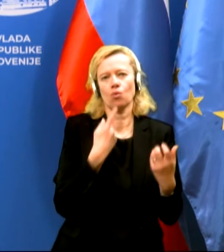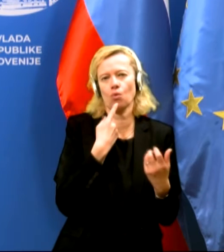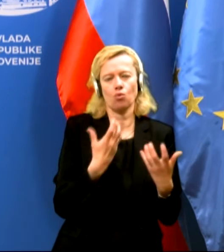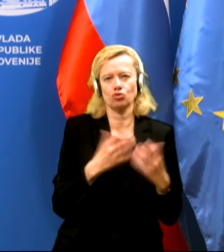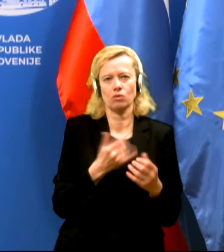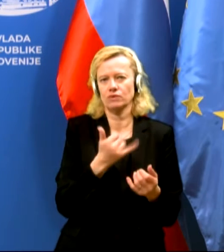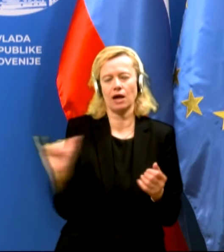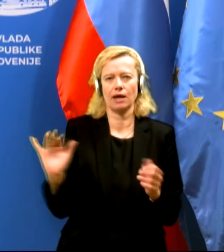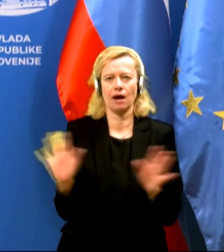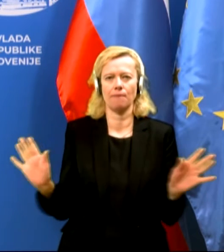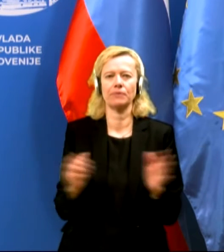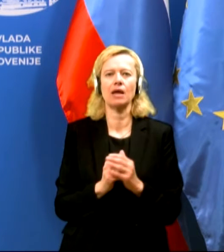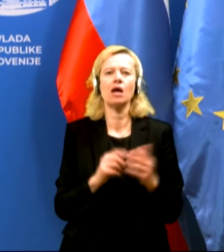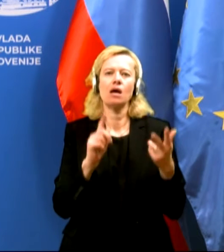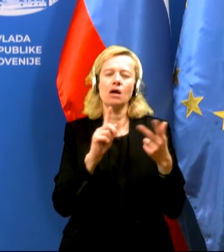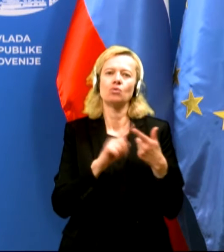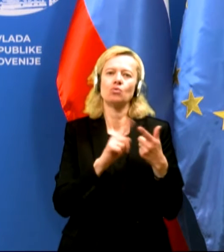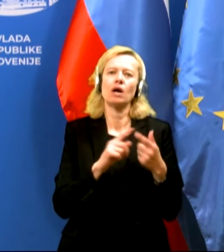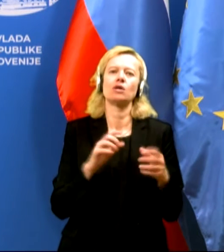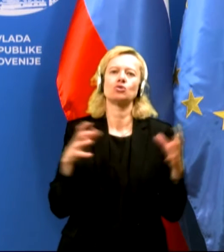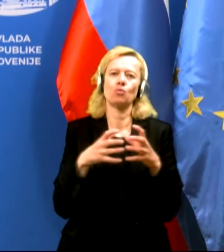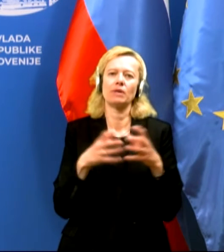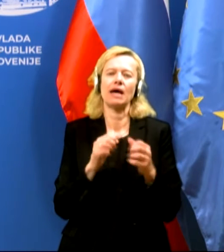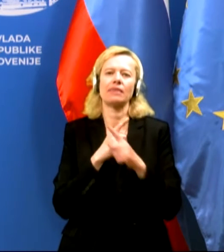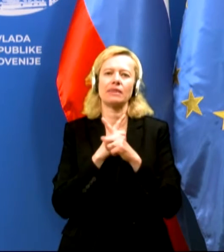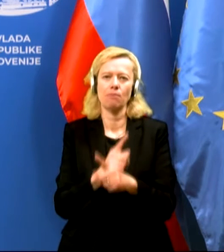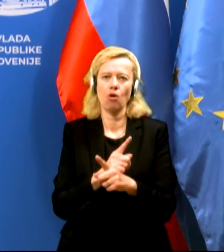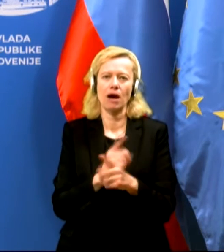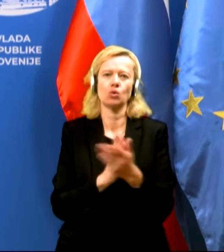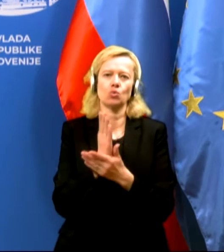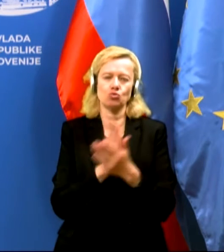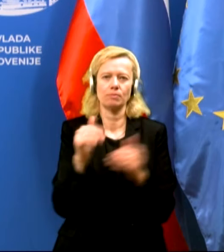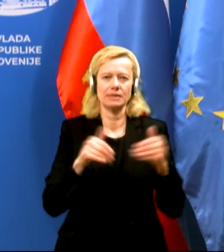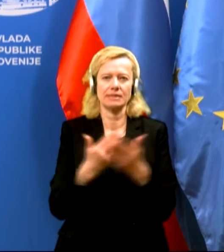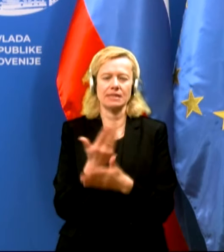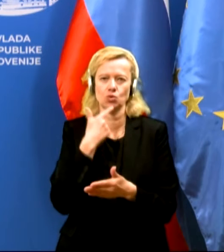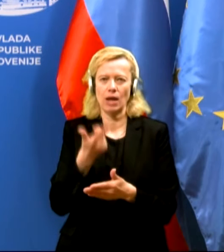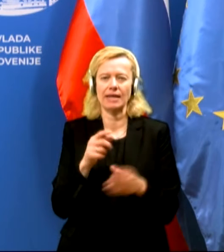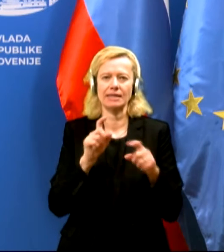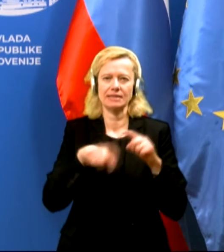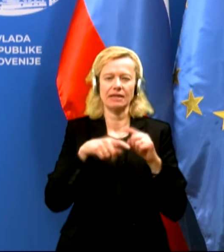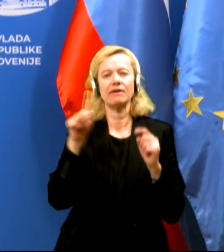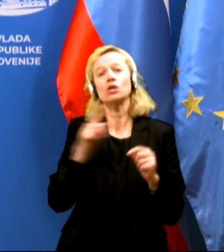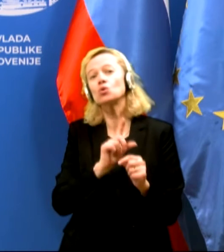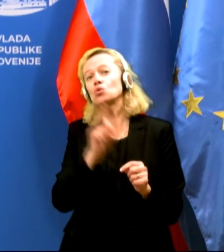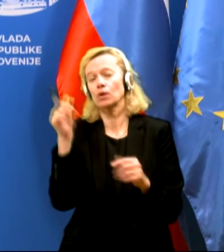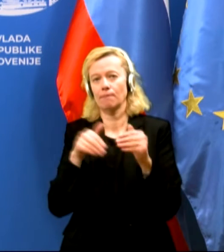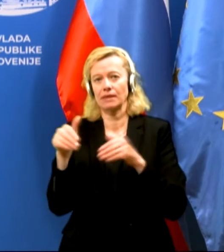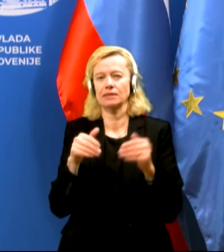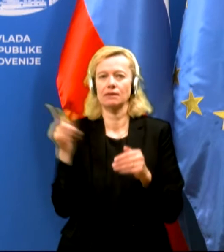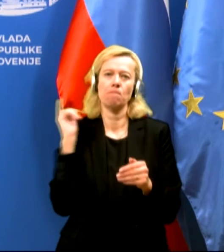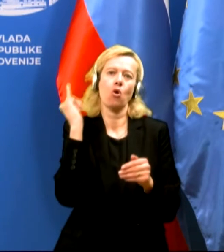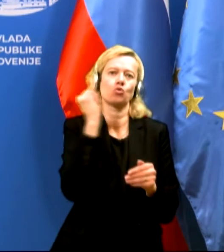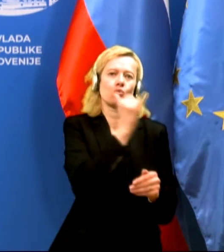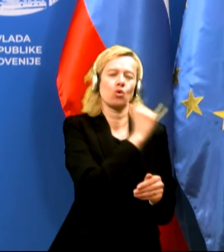V naslednji skupini so seveda diplomati in drugi uslužbenci Ministrstva za zunanje zadeve ter drugih ministrstev, ki potujejo zaradi